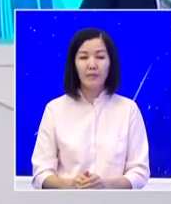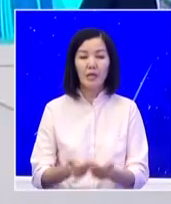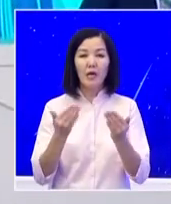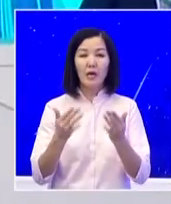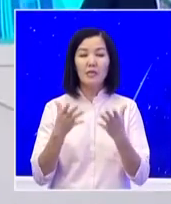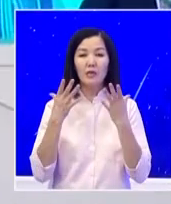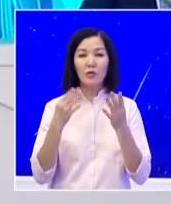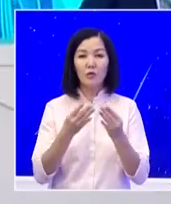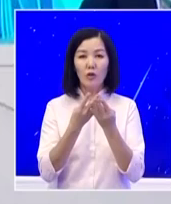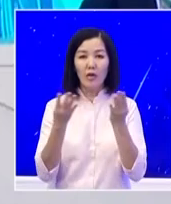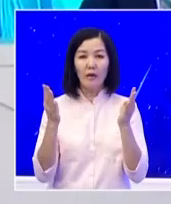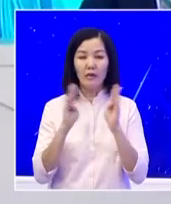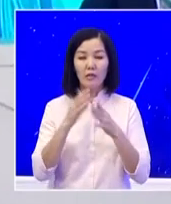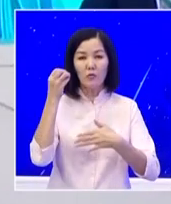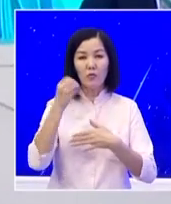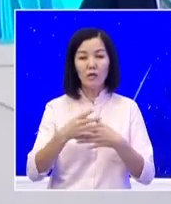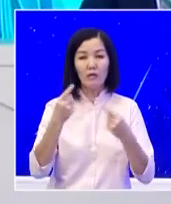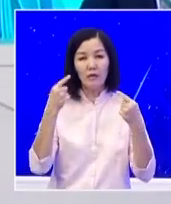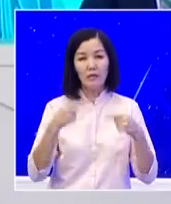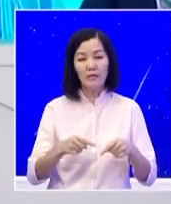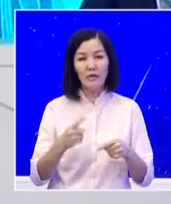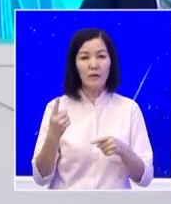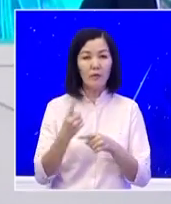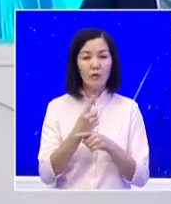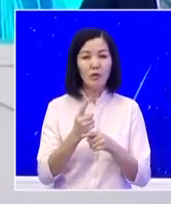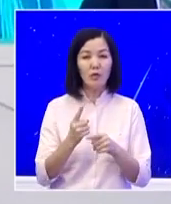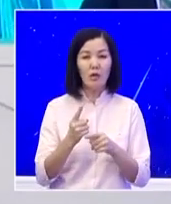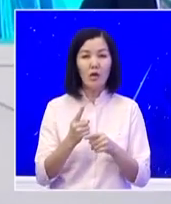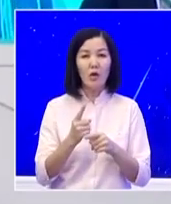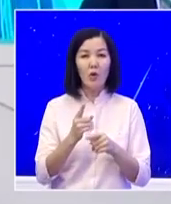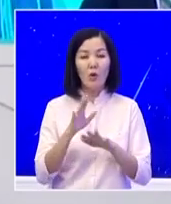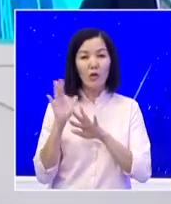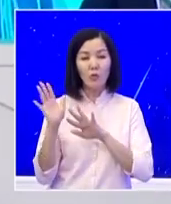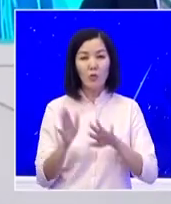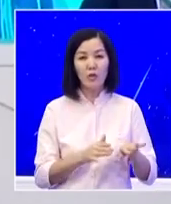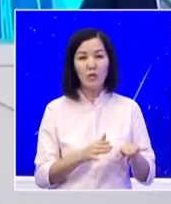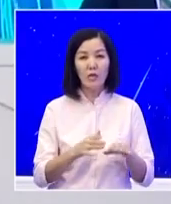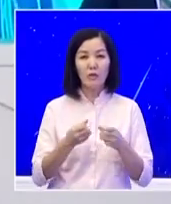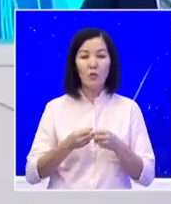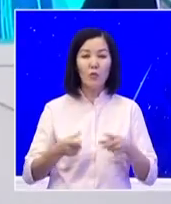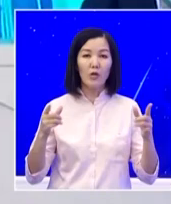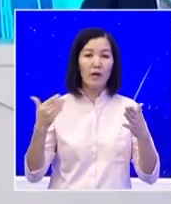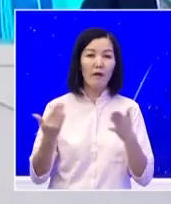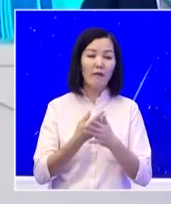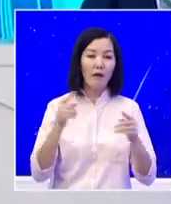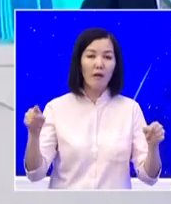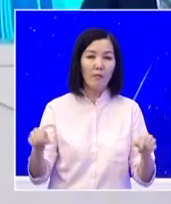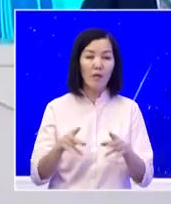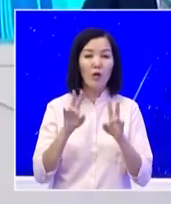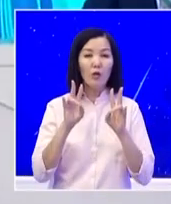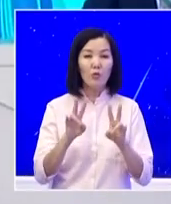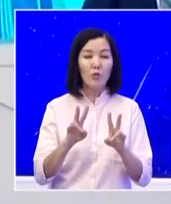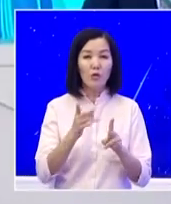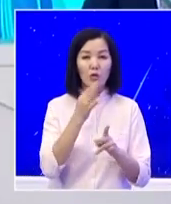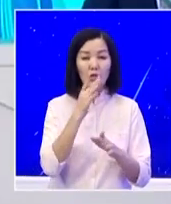Қазіргі күні карантиндік орталықтар саны қысқарды. Біз бірінші толқыннан өттік. Қонақ үйлер өз жұмысын қалыпқа келтірді. Бірақ шетелде